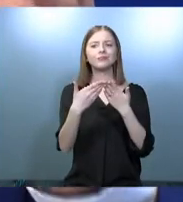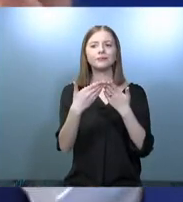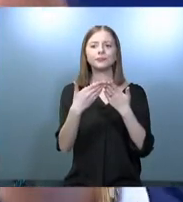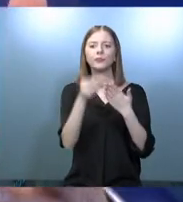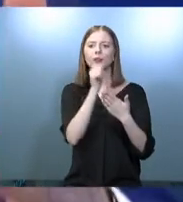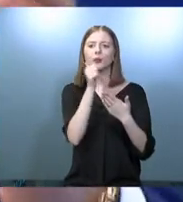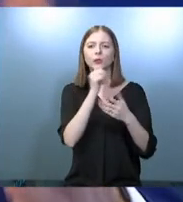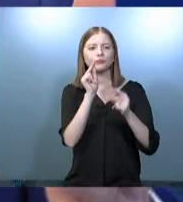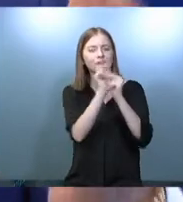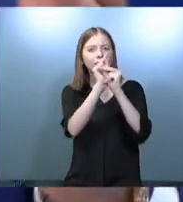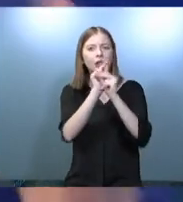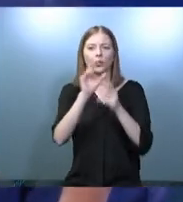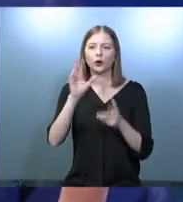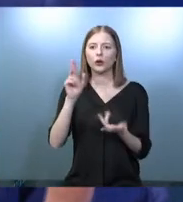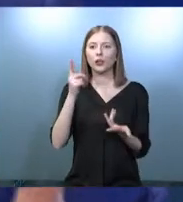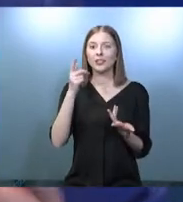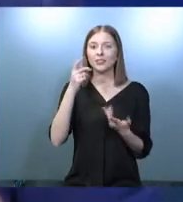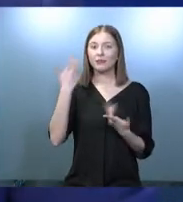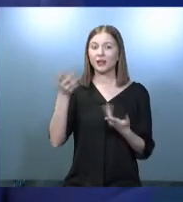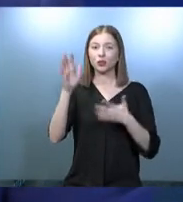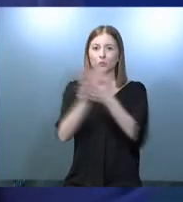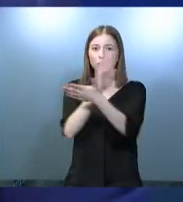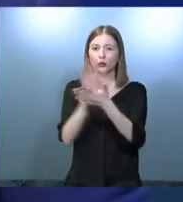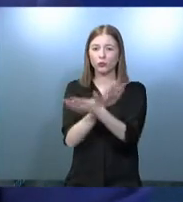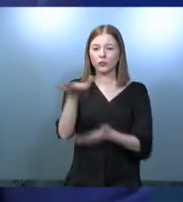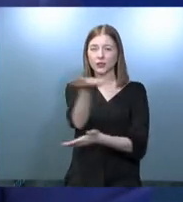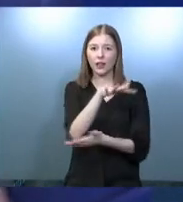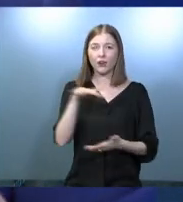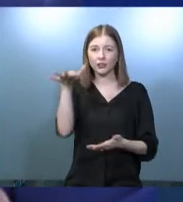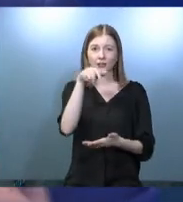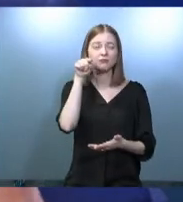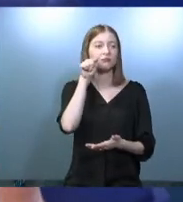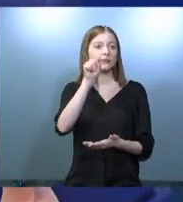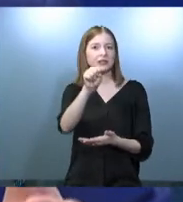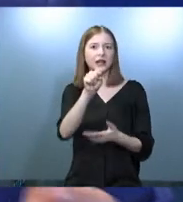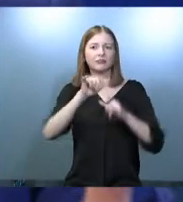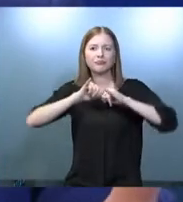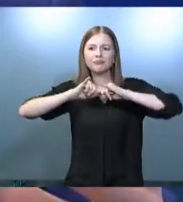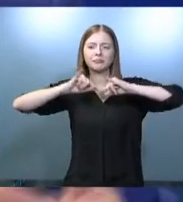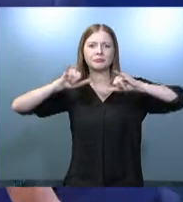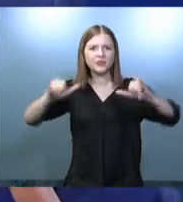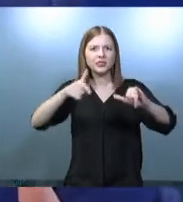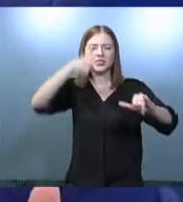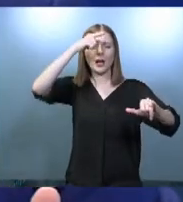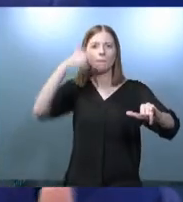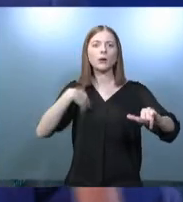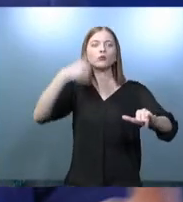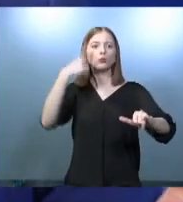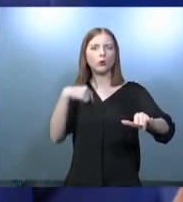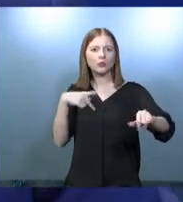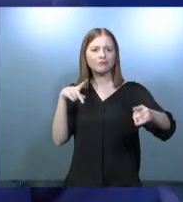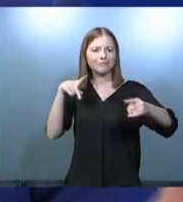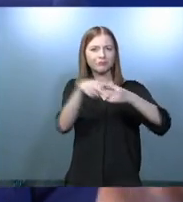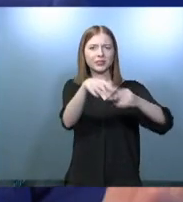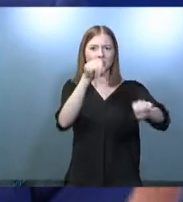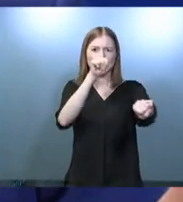ir plėtra Zubėliškio savartino. Niekas į tai neatsižvilgia. Absoliučiai dabar, kada jau prasideda rinkimai, tada